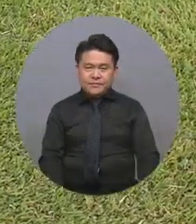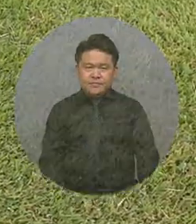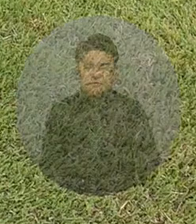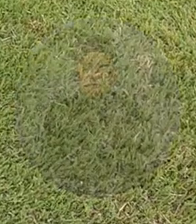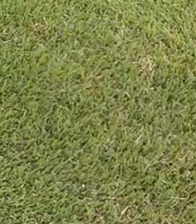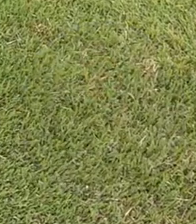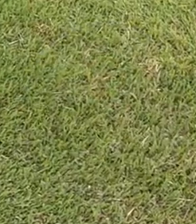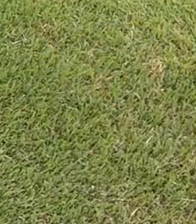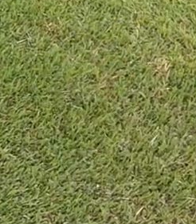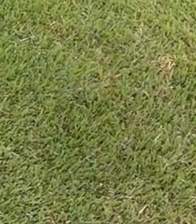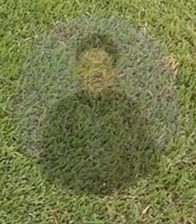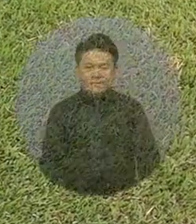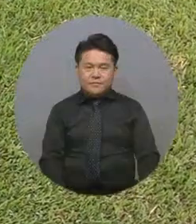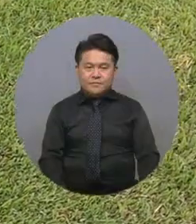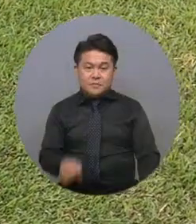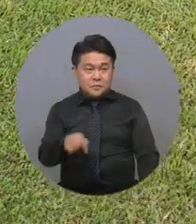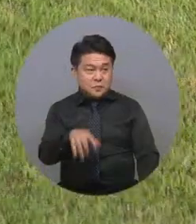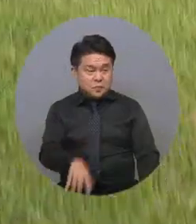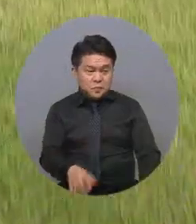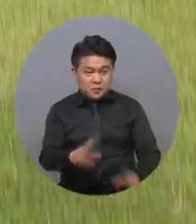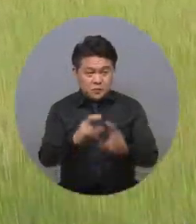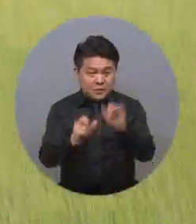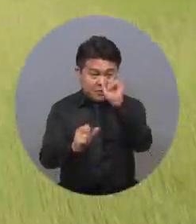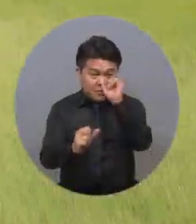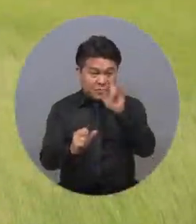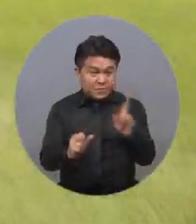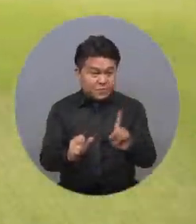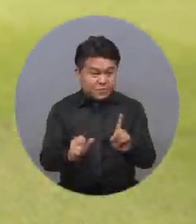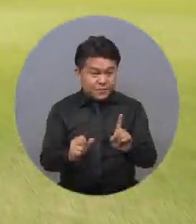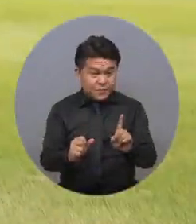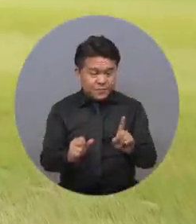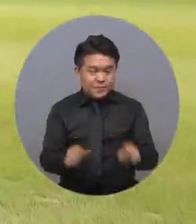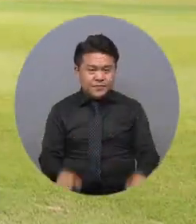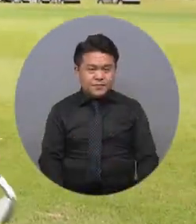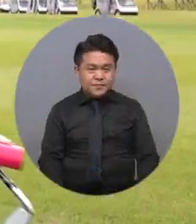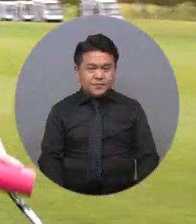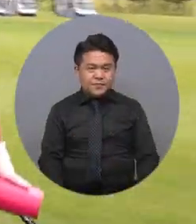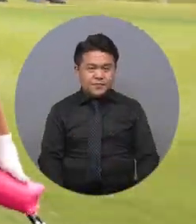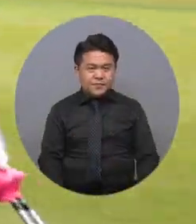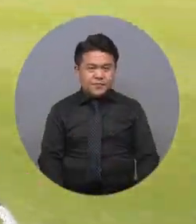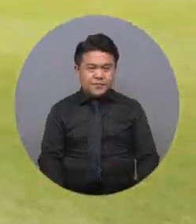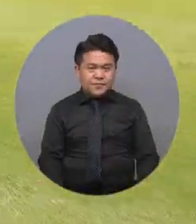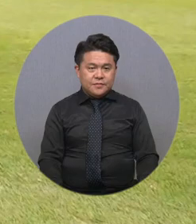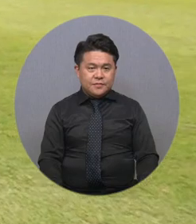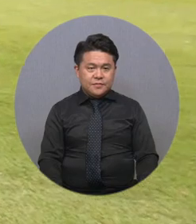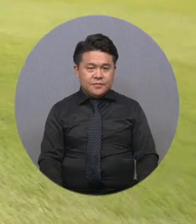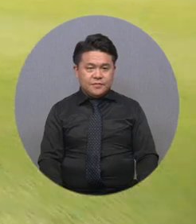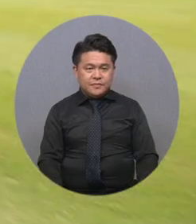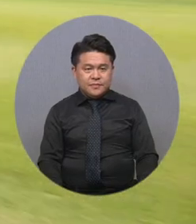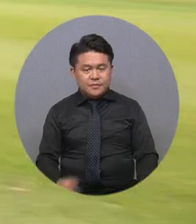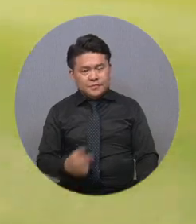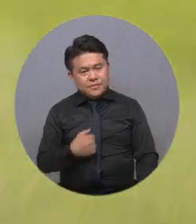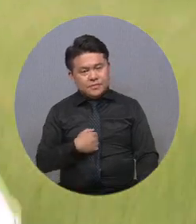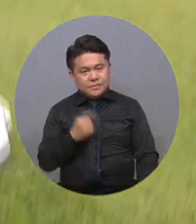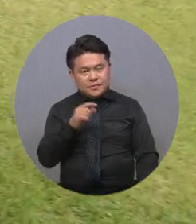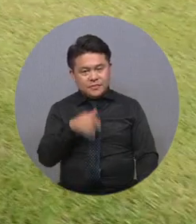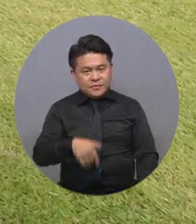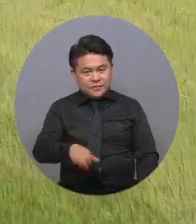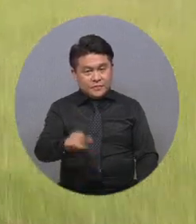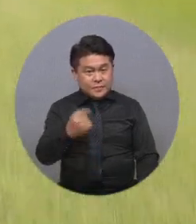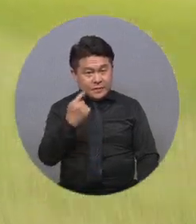이런 데 볼이 있을 때는 최대한 플레이하는 내 플레이에 불리한 쪽으로만 하면 말이 안 나온다 그랬어. 뒤로.